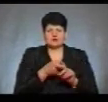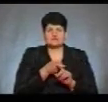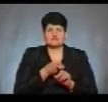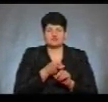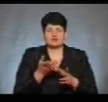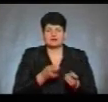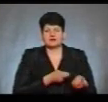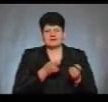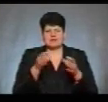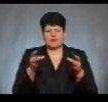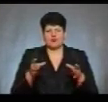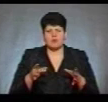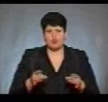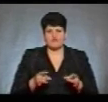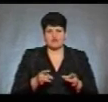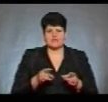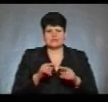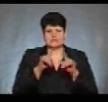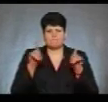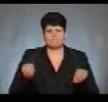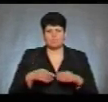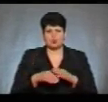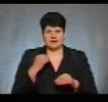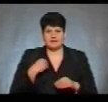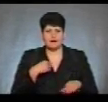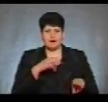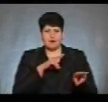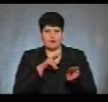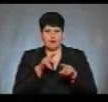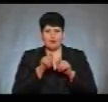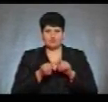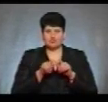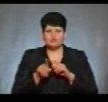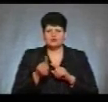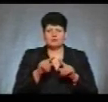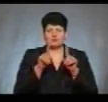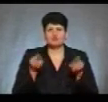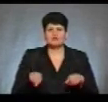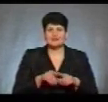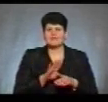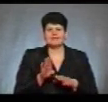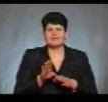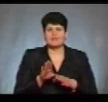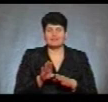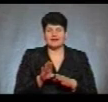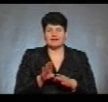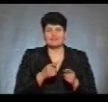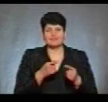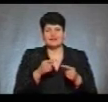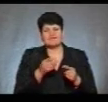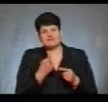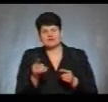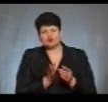які привезли упаковки із бюлетенями. Я контролюю, щоб бюлетені не несли ніяку іншу сторону,